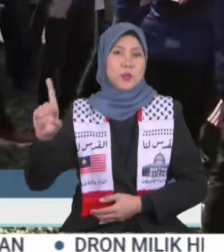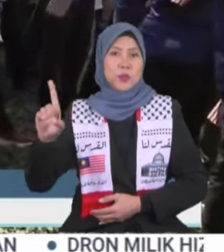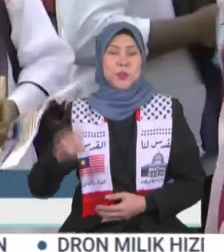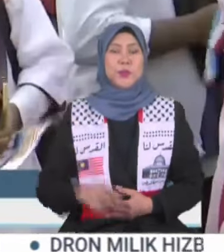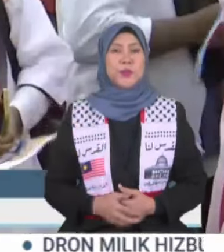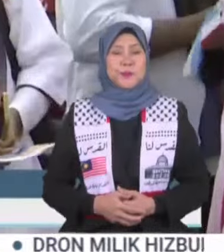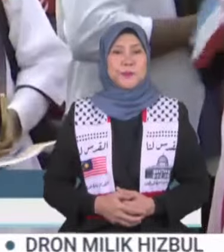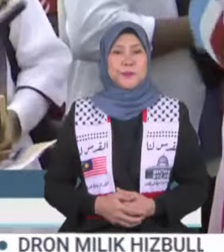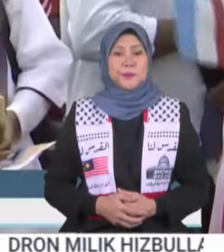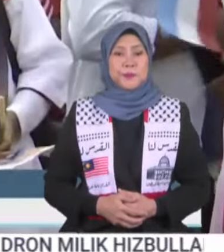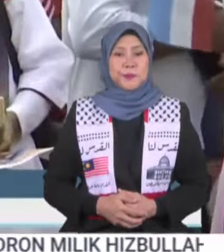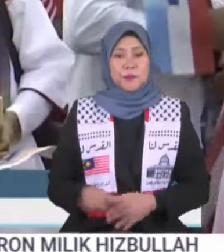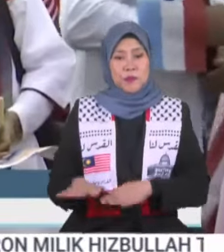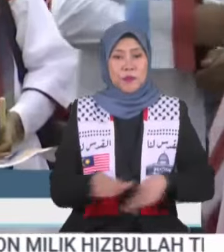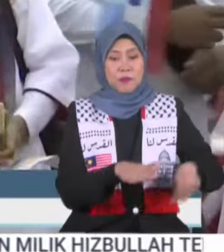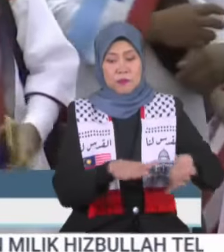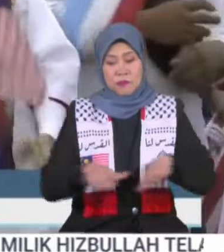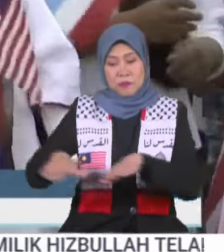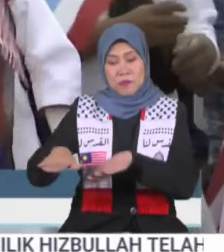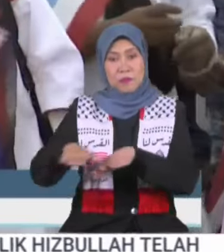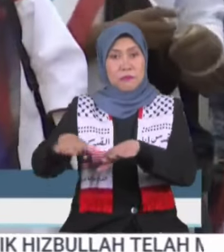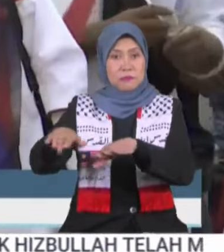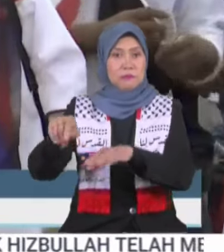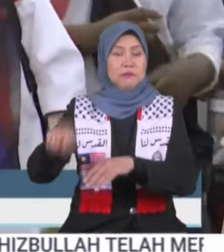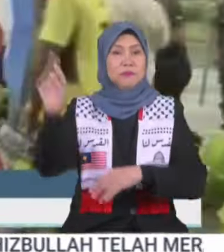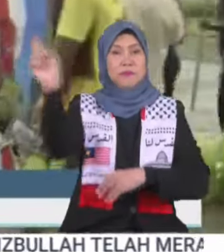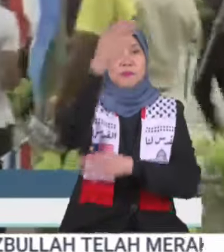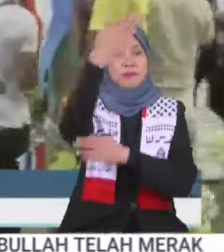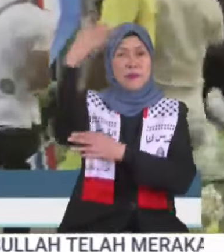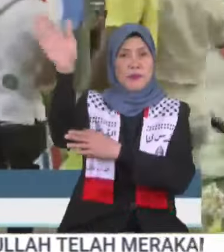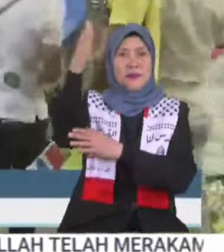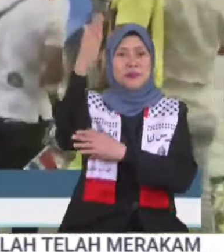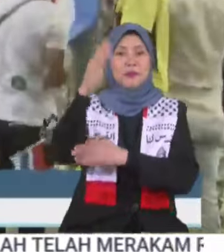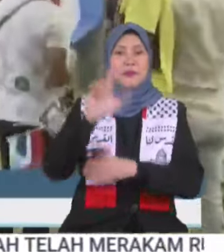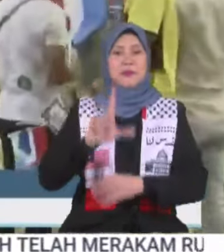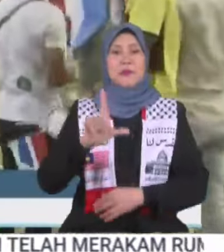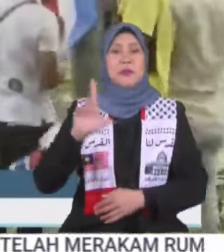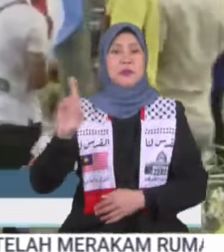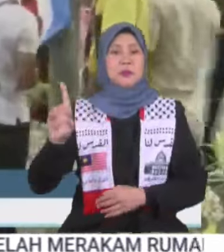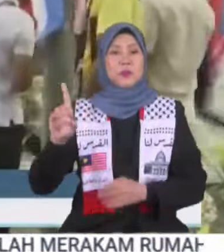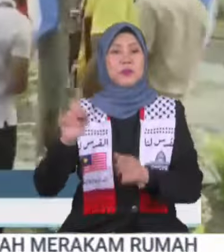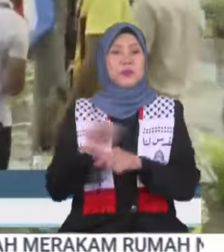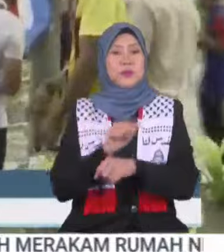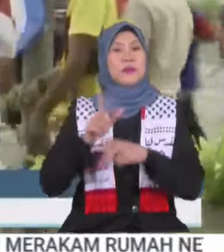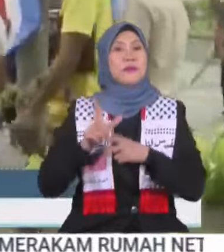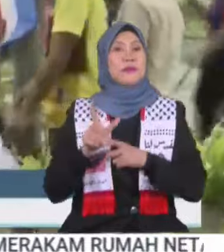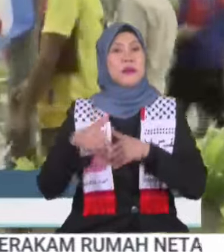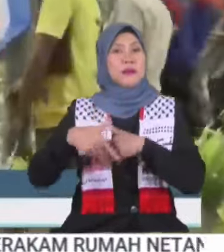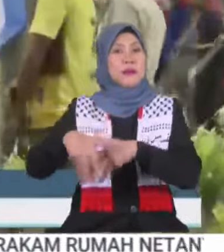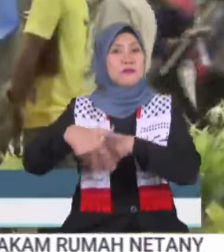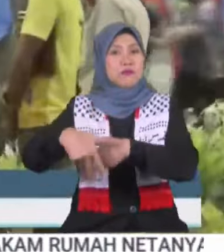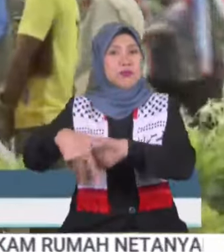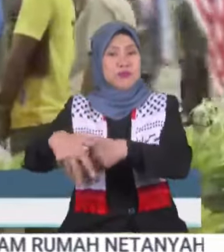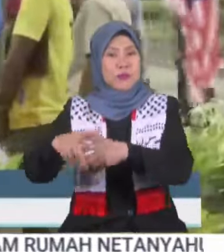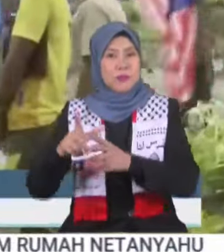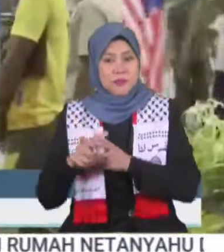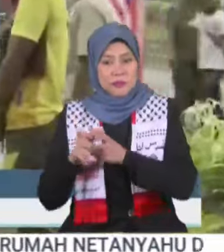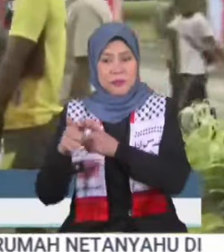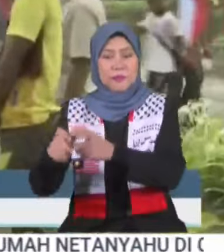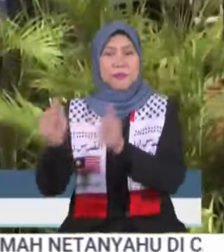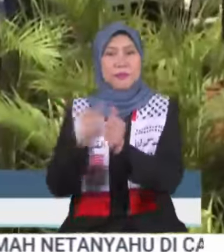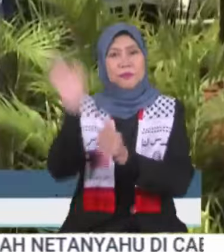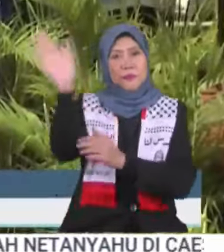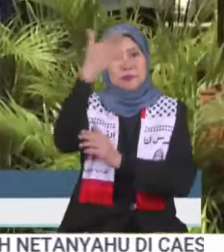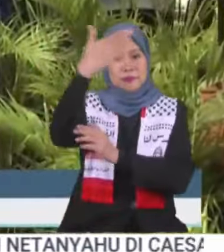lahadatu konvoi Kembara Merdeka jalur Gemilang peringkat daerah lahadatu dimulakan dengan larian membawa jalur Gemilang